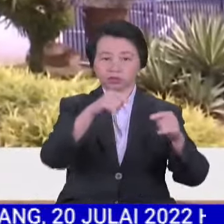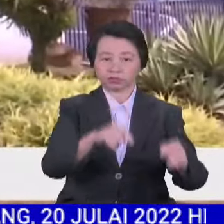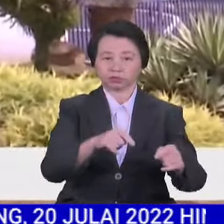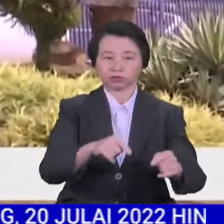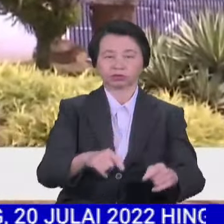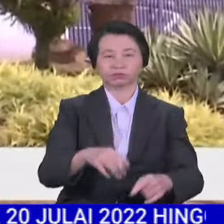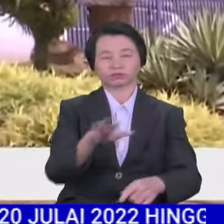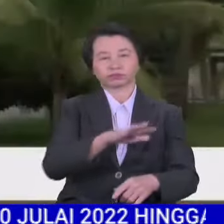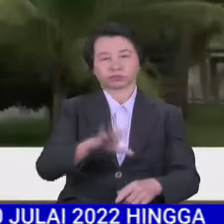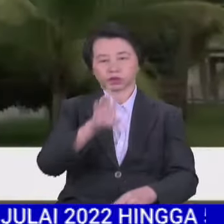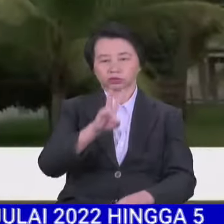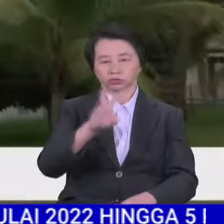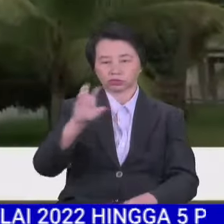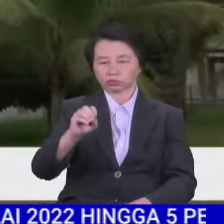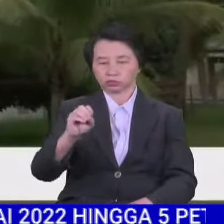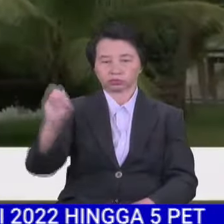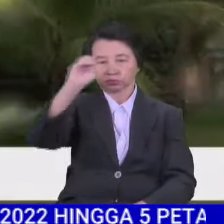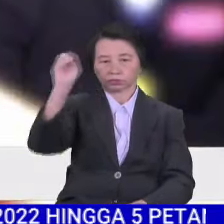Hi Ho